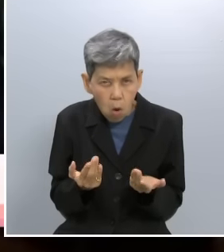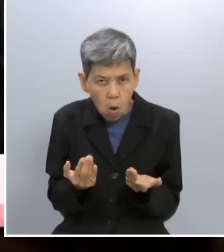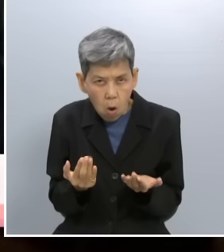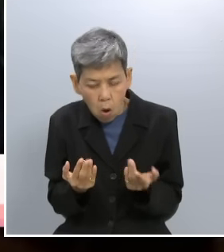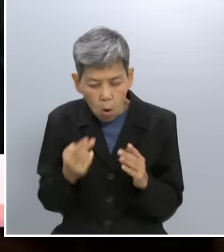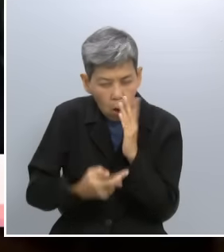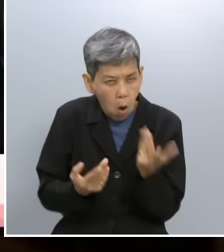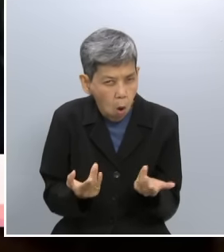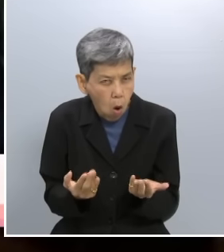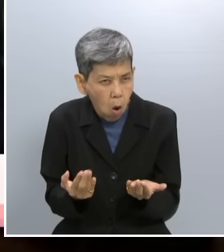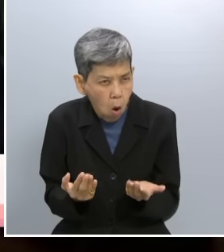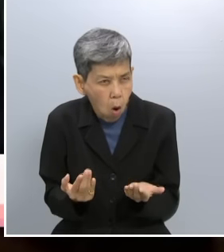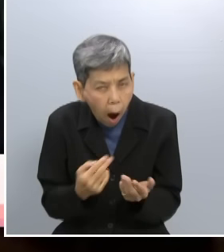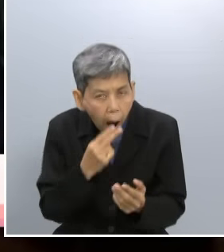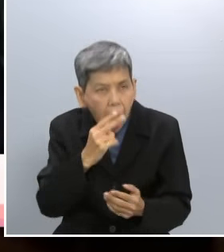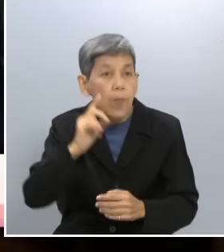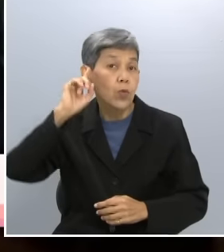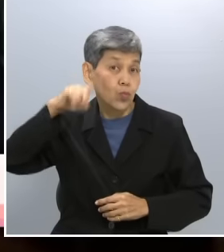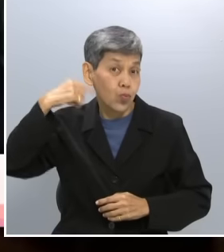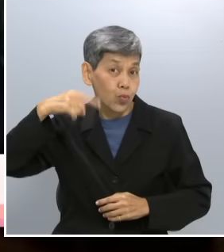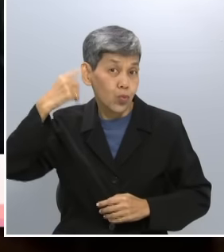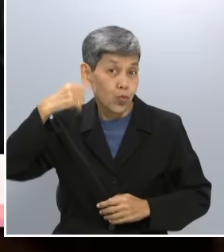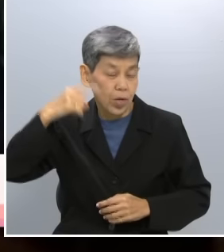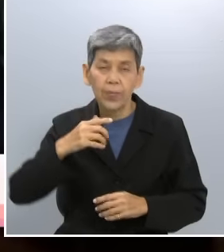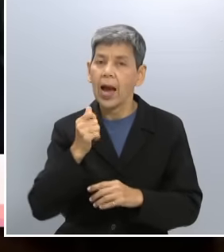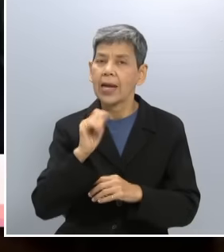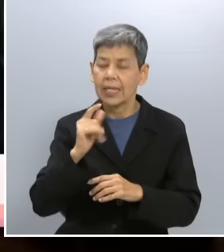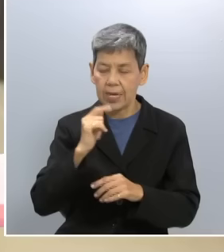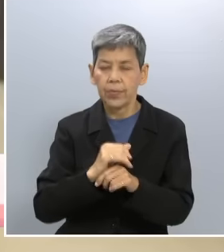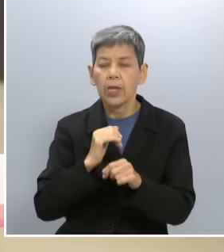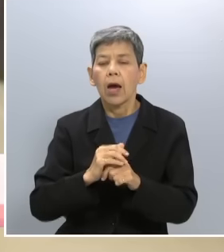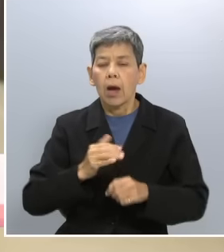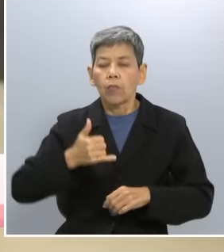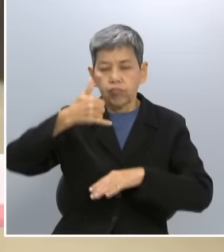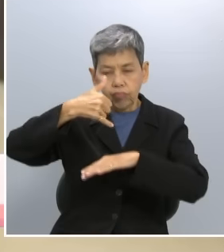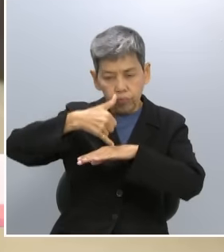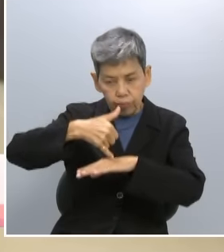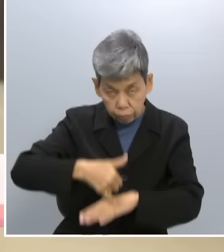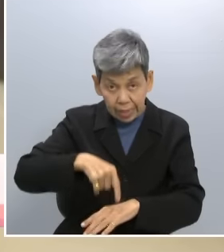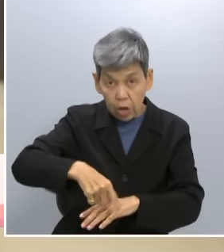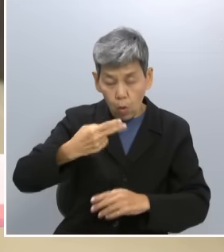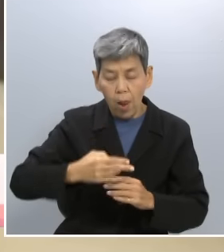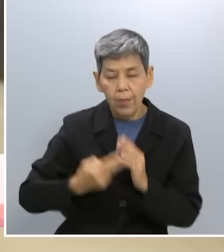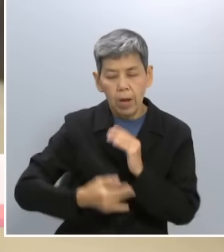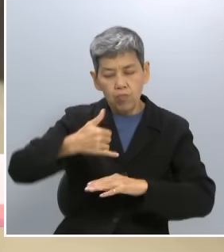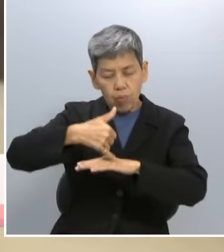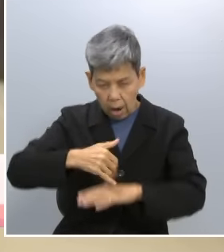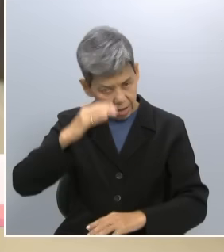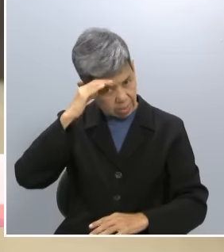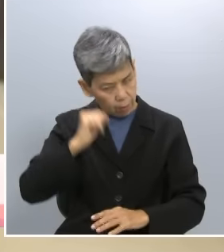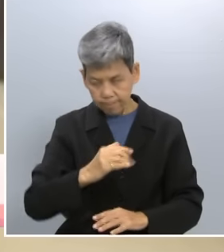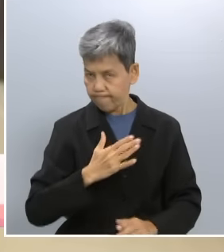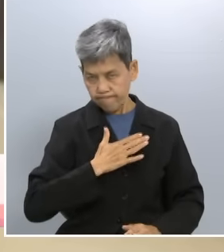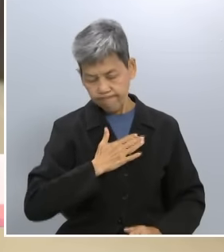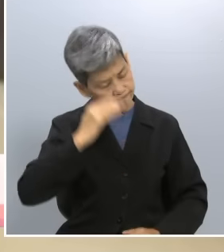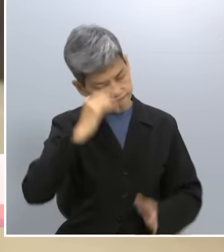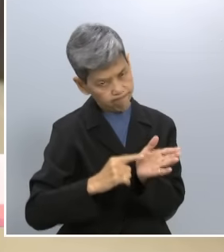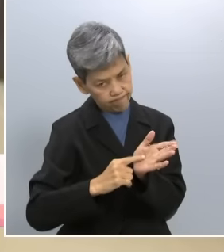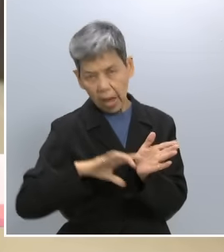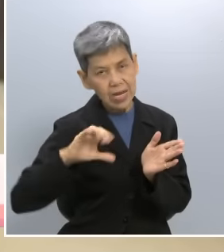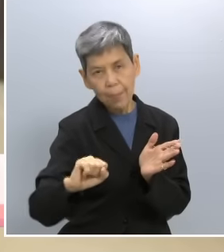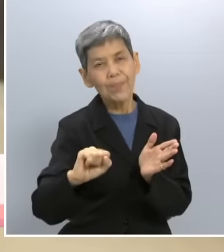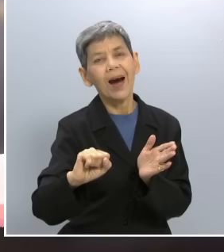ของโรงแรมจนพบว่านางสาวอัญชรีพรครับลงมาจากห้องแล้วก็มาที่ด้านล่างของโรงแรมตำรวจเองก็แสดงตัวแล้วก็จับกลุ่มตั